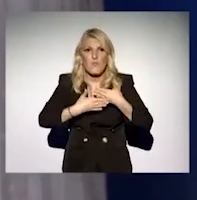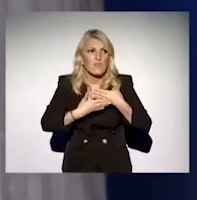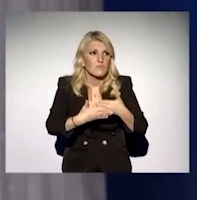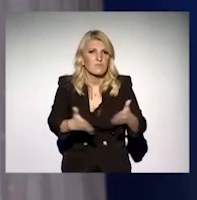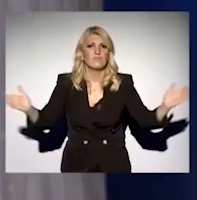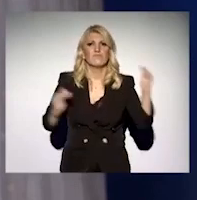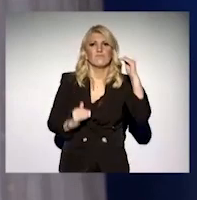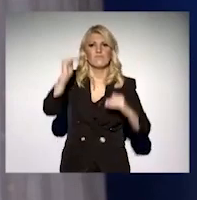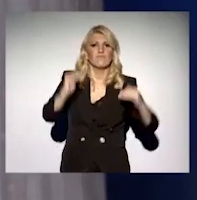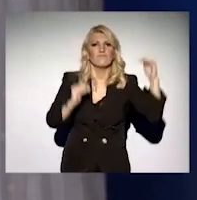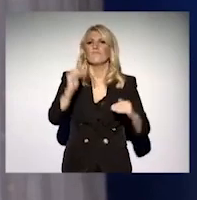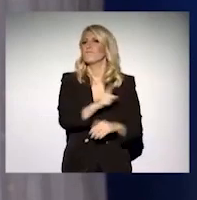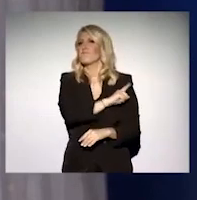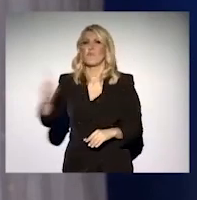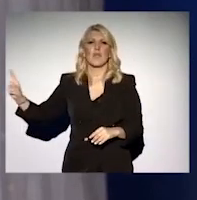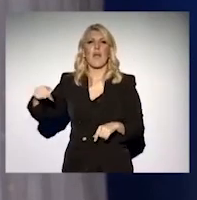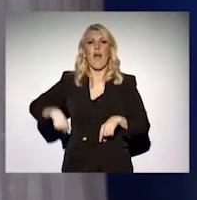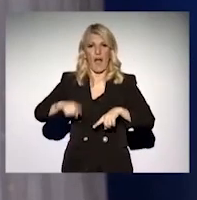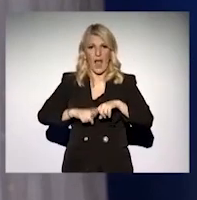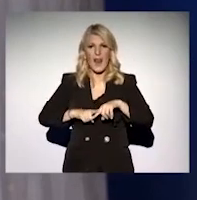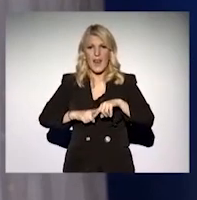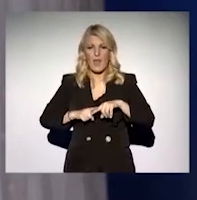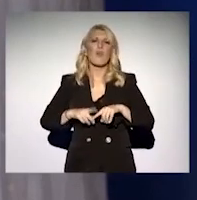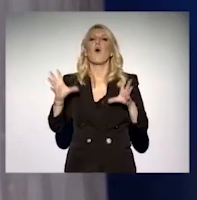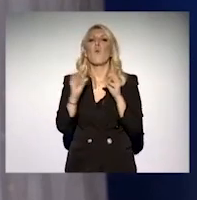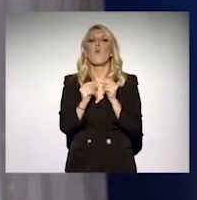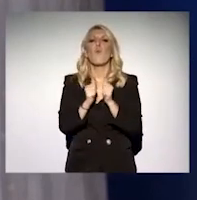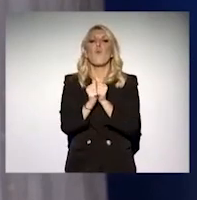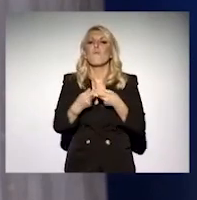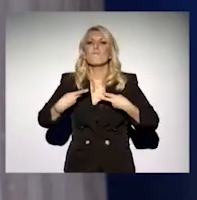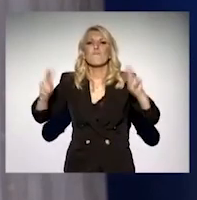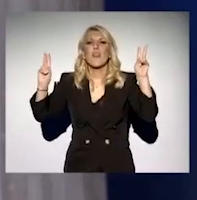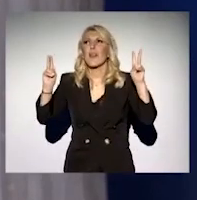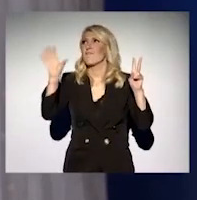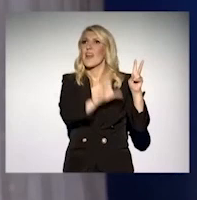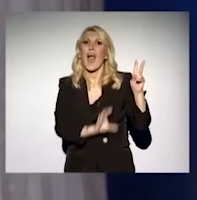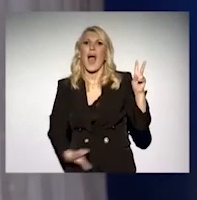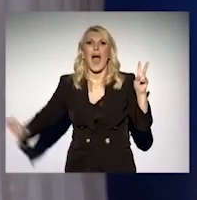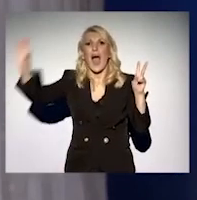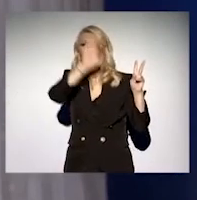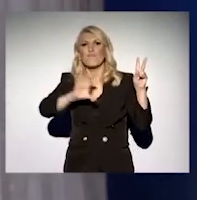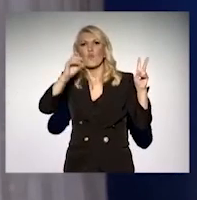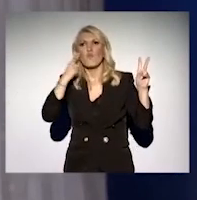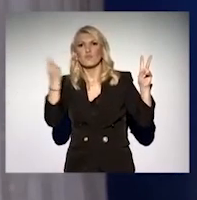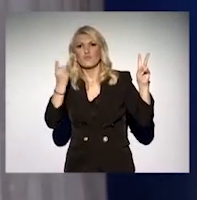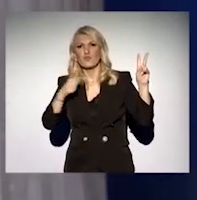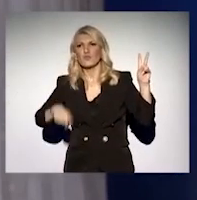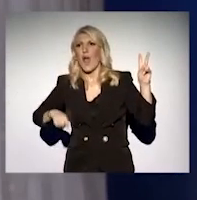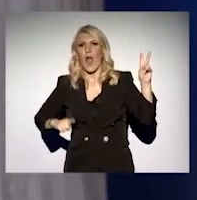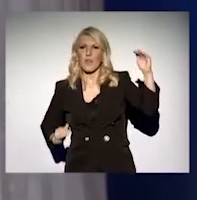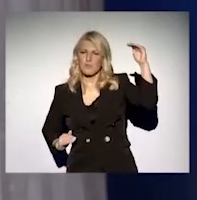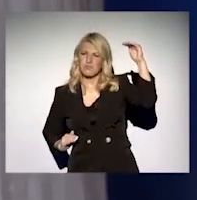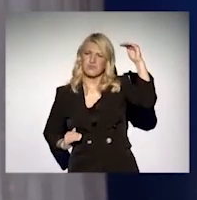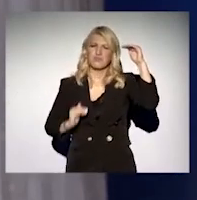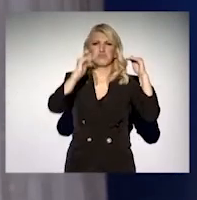μία απίστευτη αλαζονία, τότε νομίζω ότι ο συνδυασμός είναι επικίνδυνος.